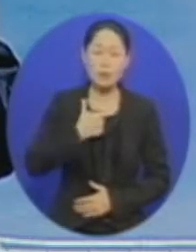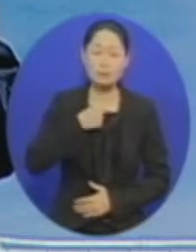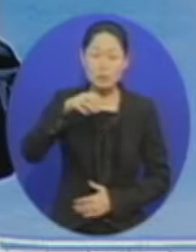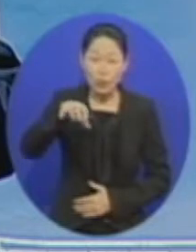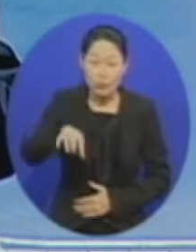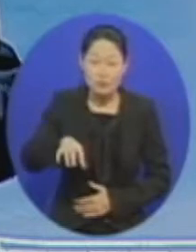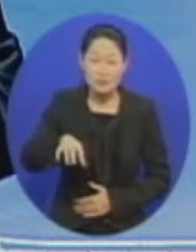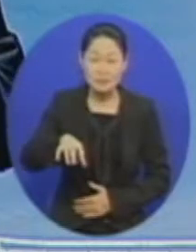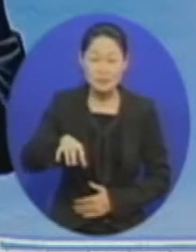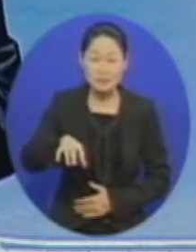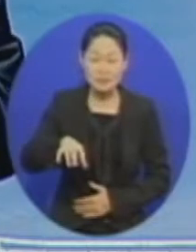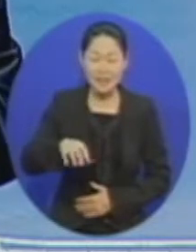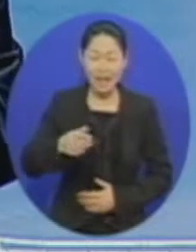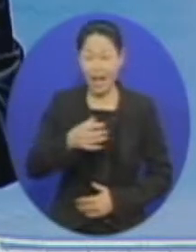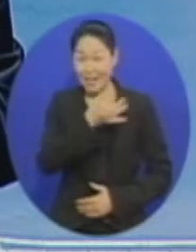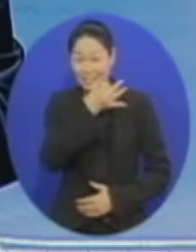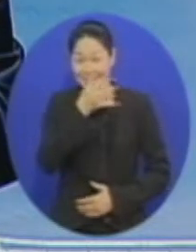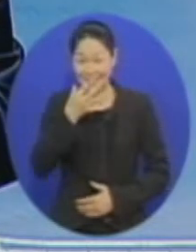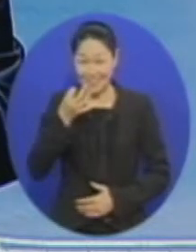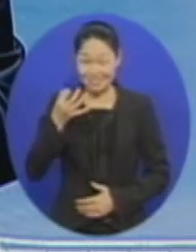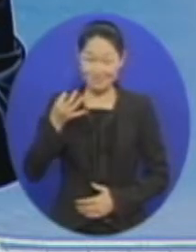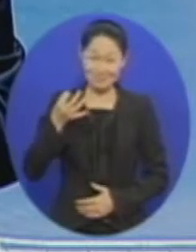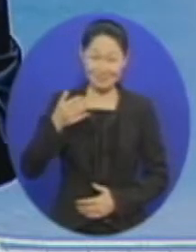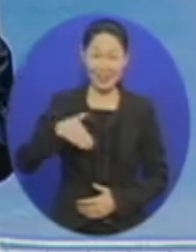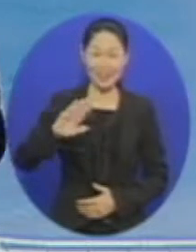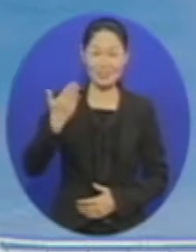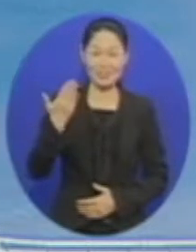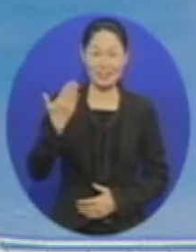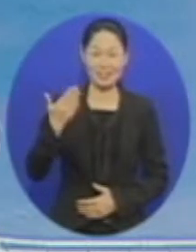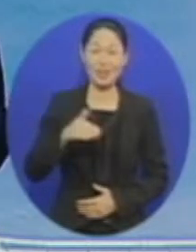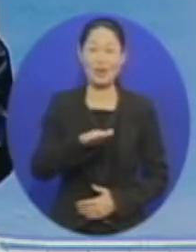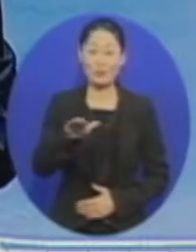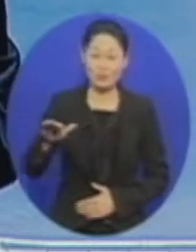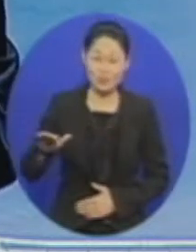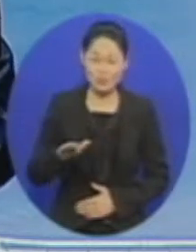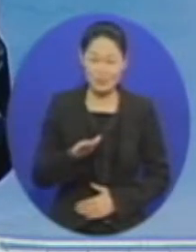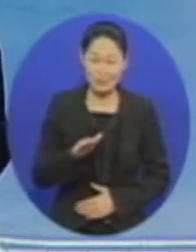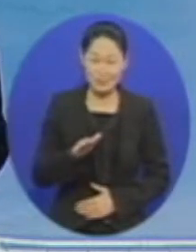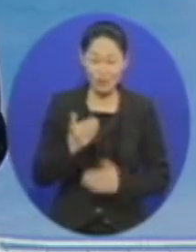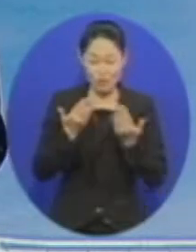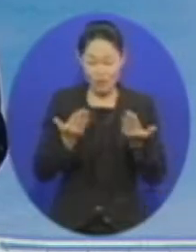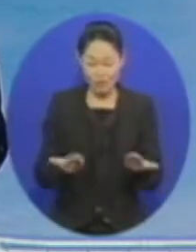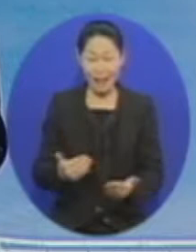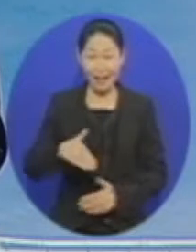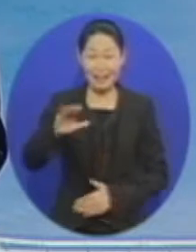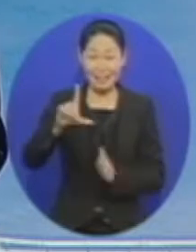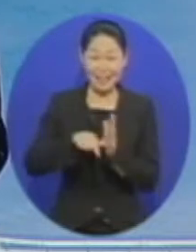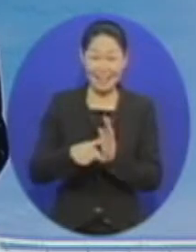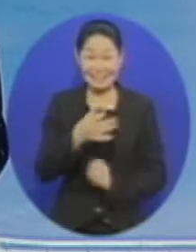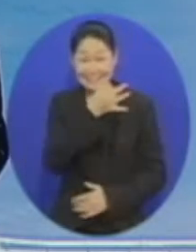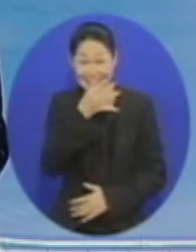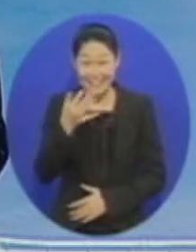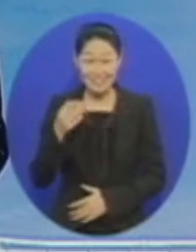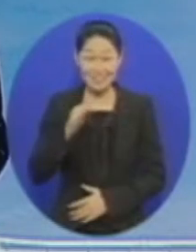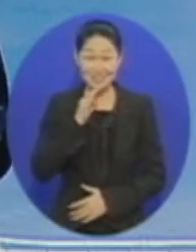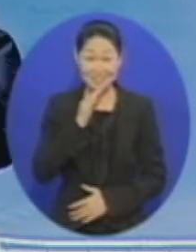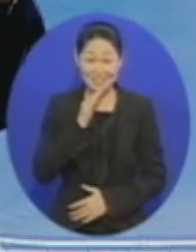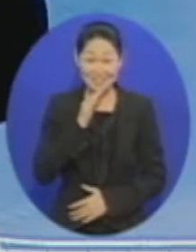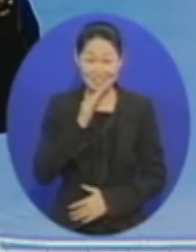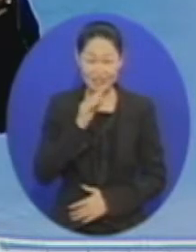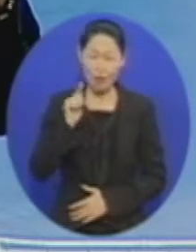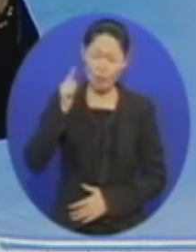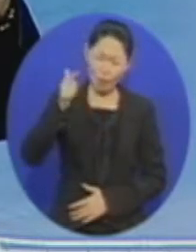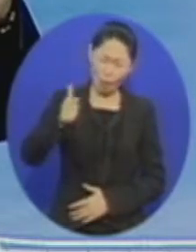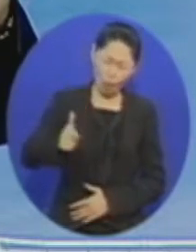곳은 신나지 오가면 여러분 휴가 갈 때 신 나시죠 그